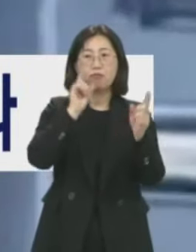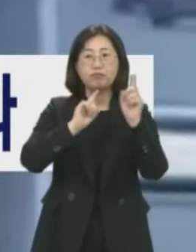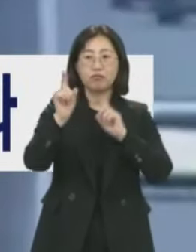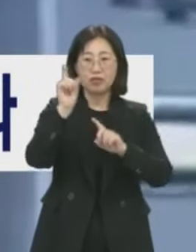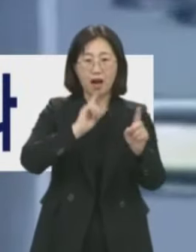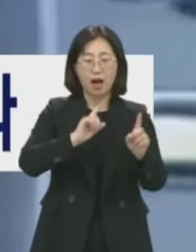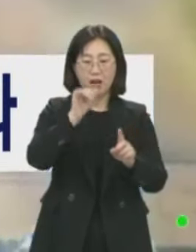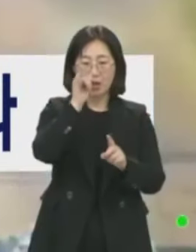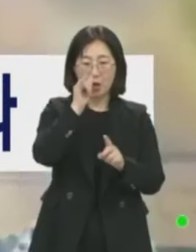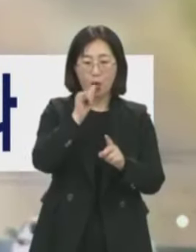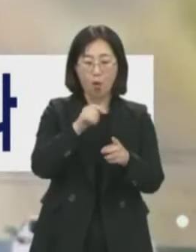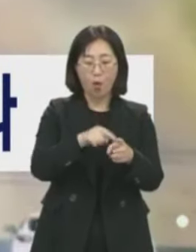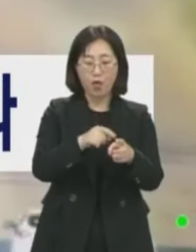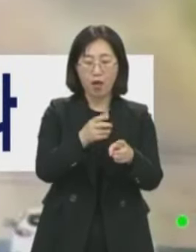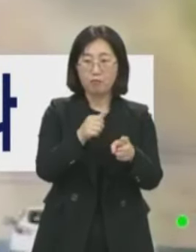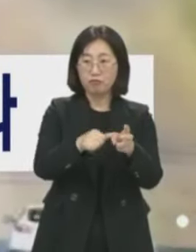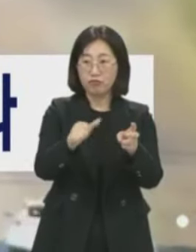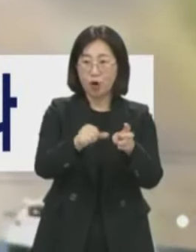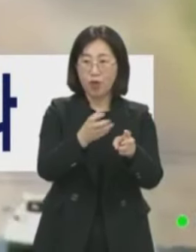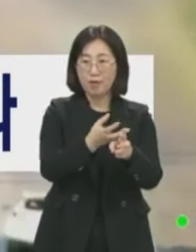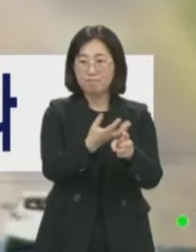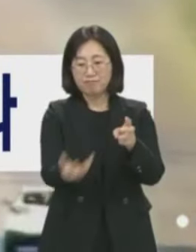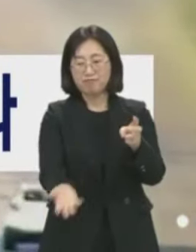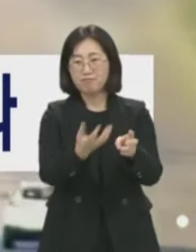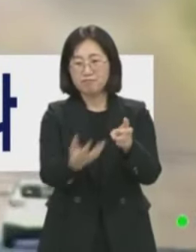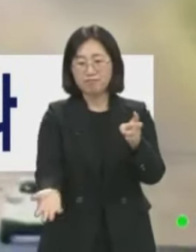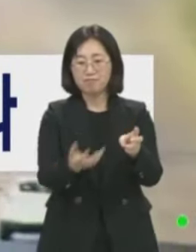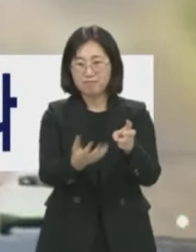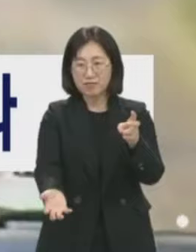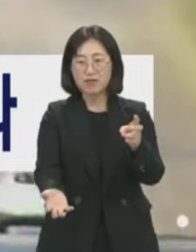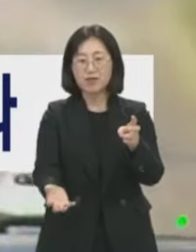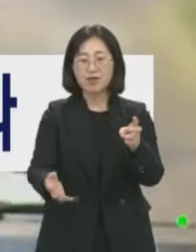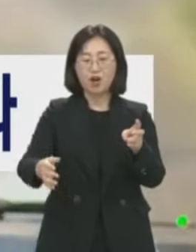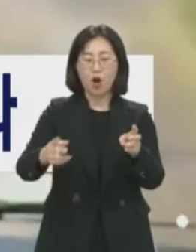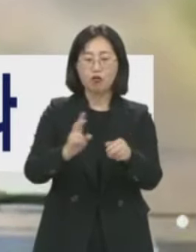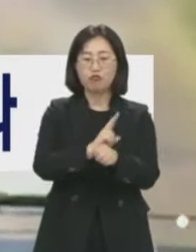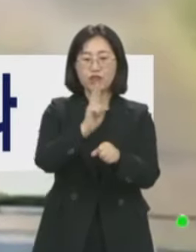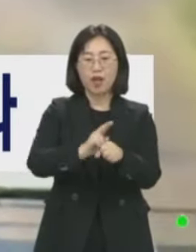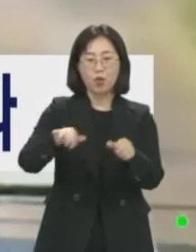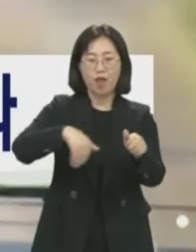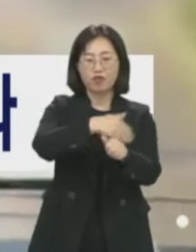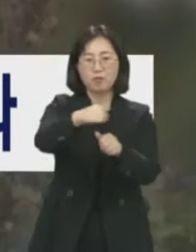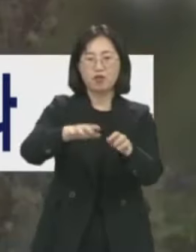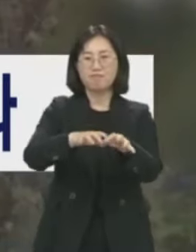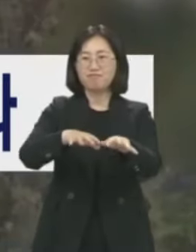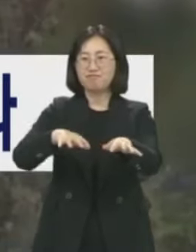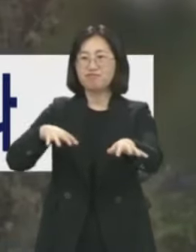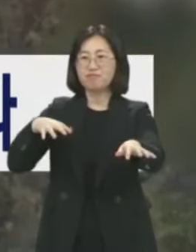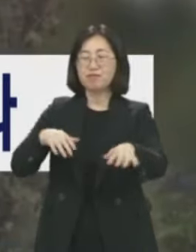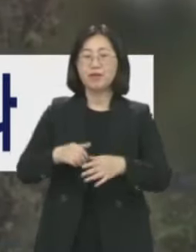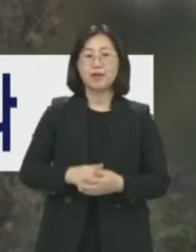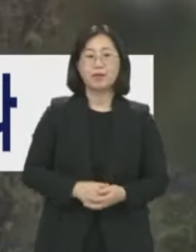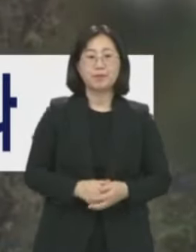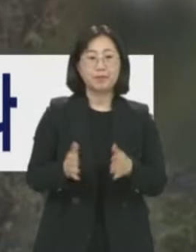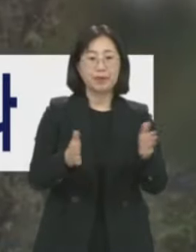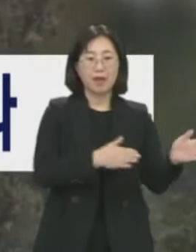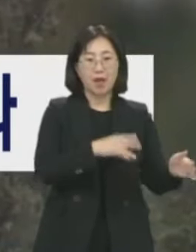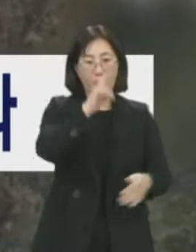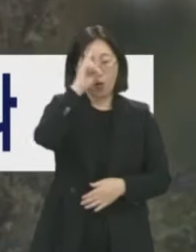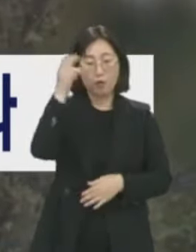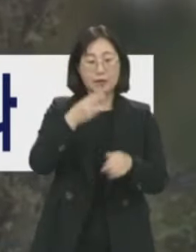입고 화물차에 실려있던 타일이 바닥에 떨어지면서 2시간 가까이 정체가 빚어졌습니다. 오후